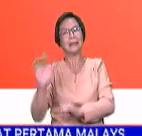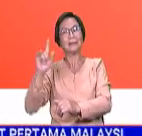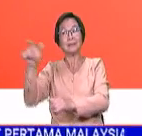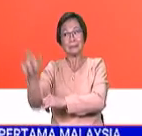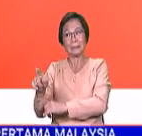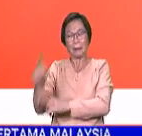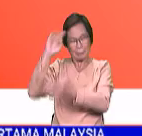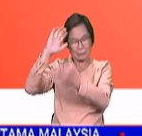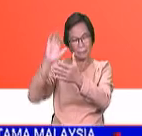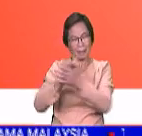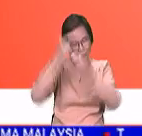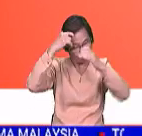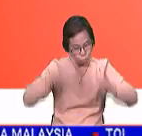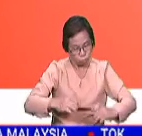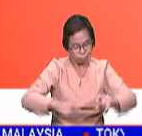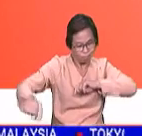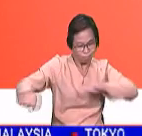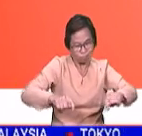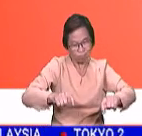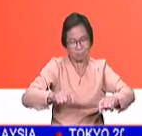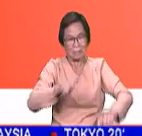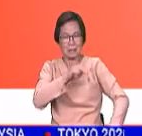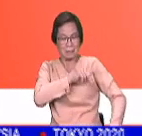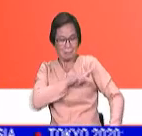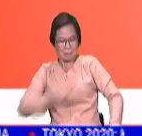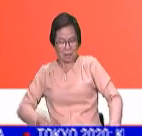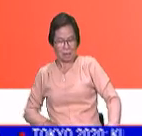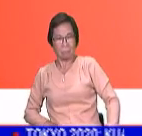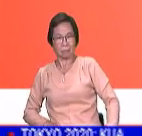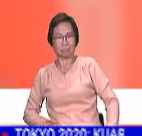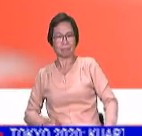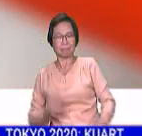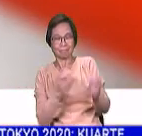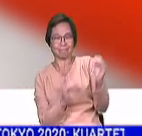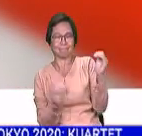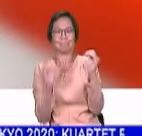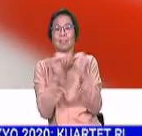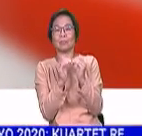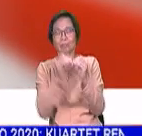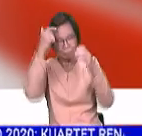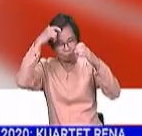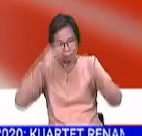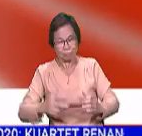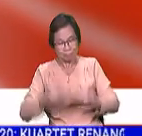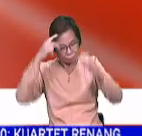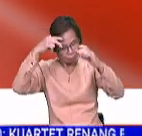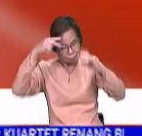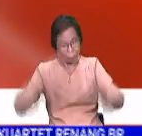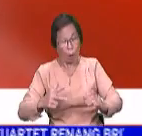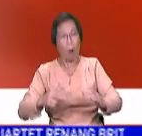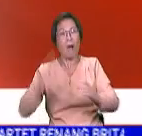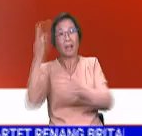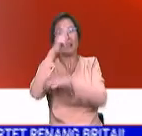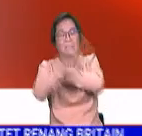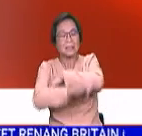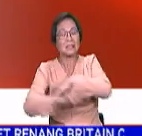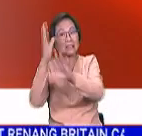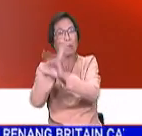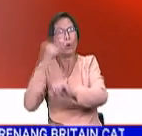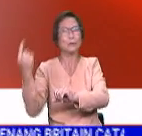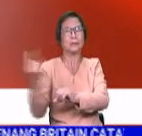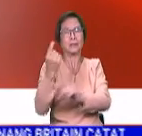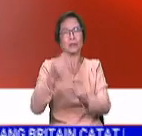yakin bahwa keputusan dan tindakan yang dipertuan agung adalah selaras dengan pendirian kerajaan negeri untuk sentiasa